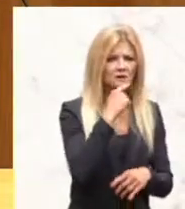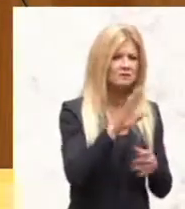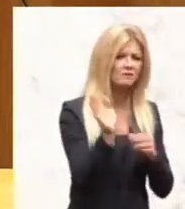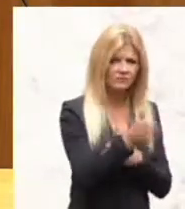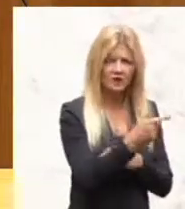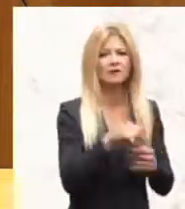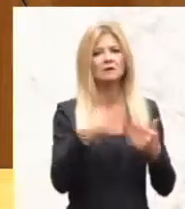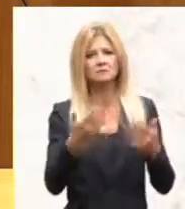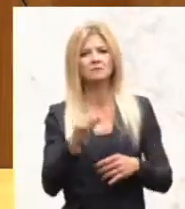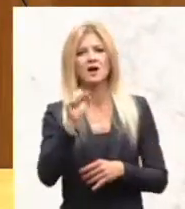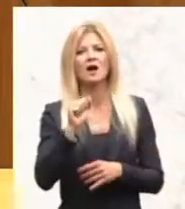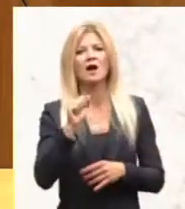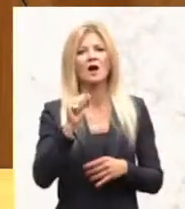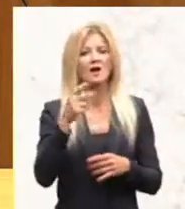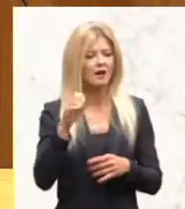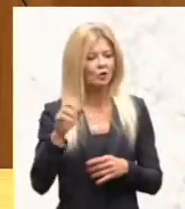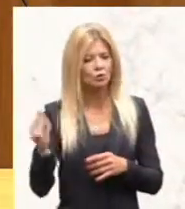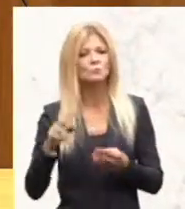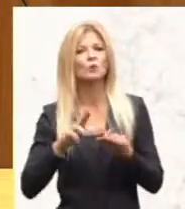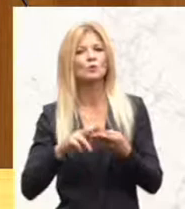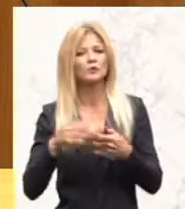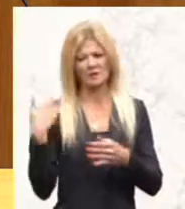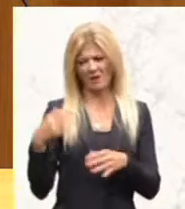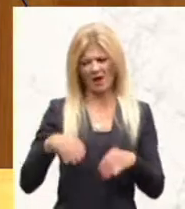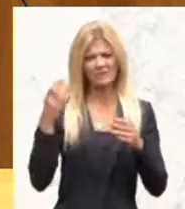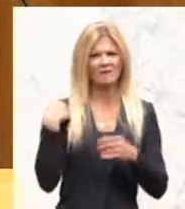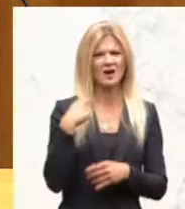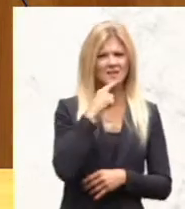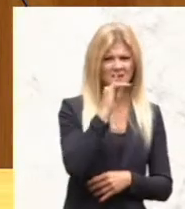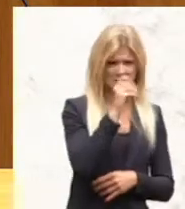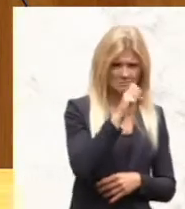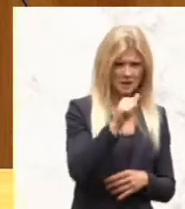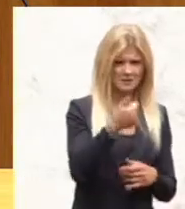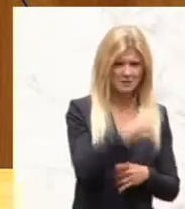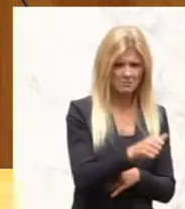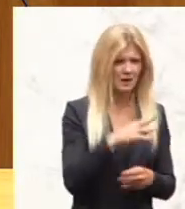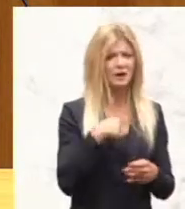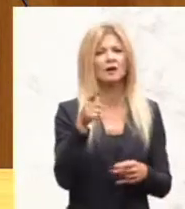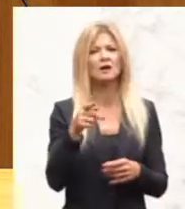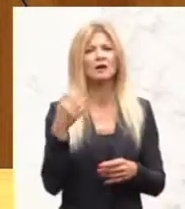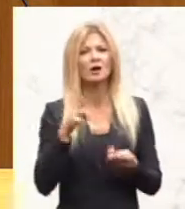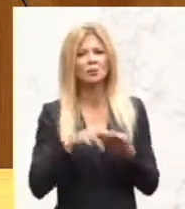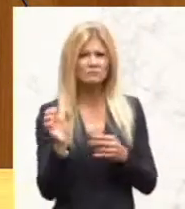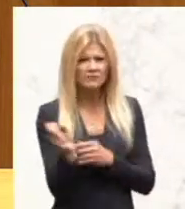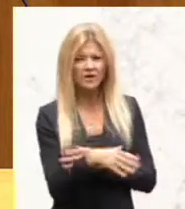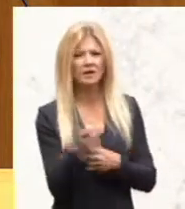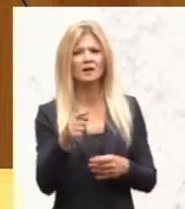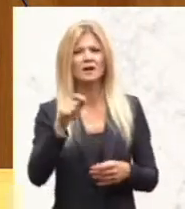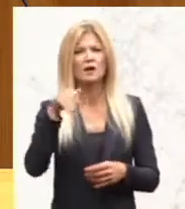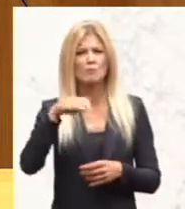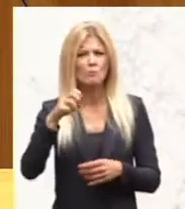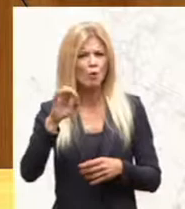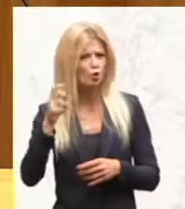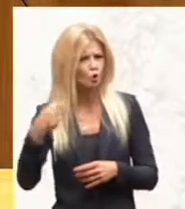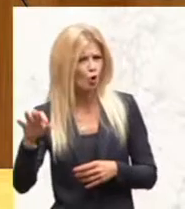Siemens beteiligt war, hin zu einem Konsortium, wo also Motorola und Alcatel wesentlich sind, auch die Telekom. Und das alles